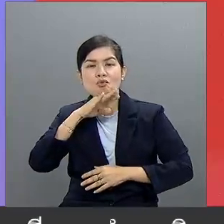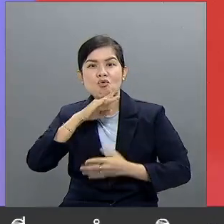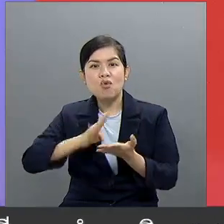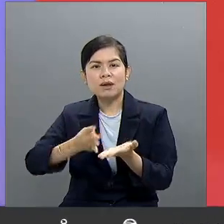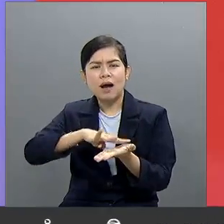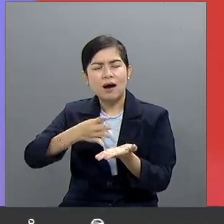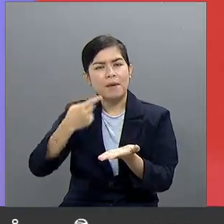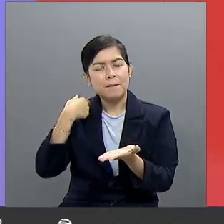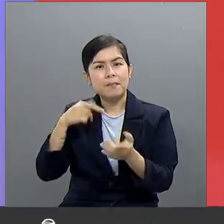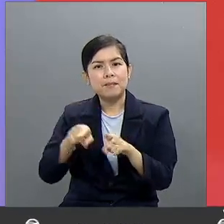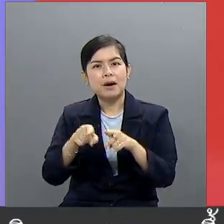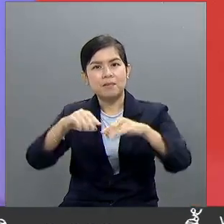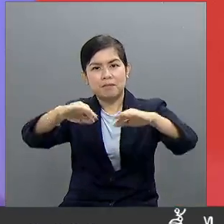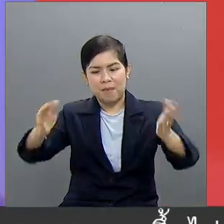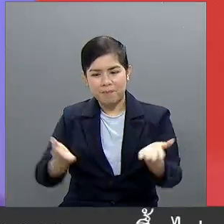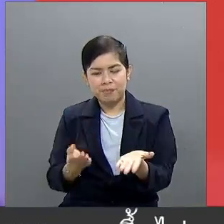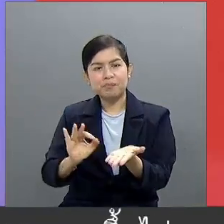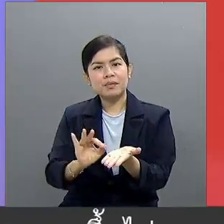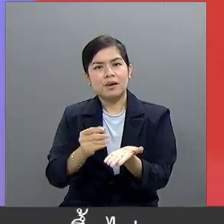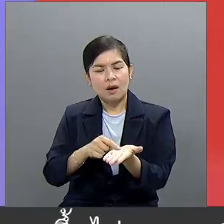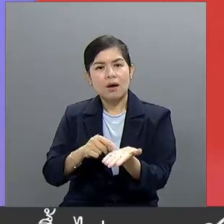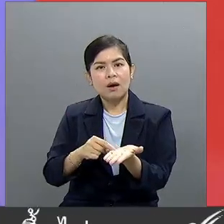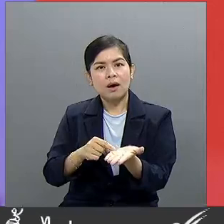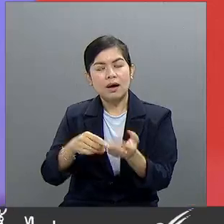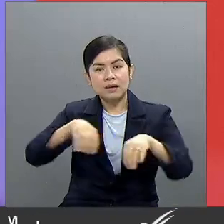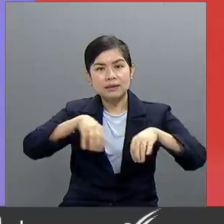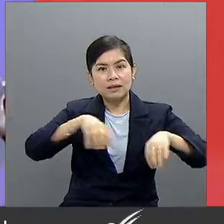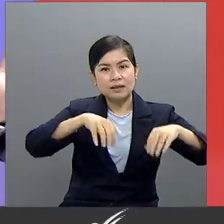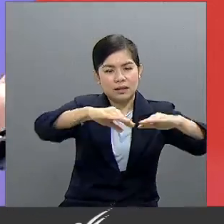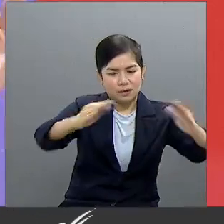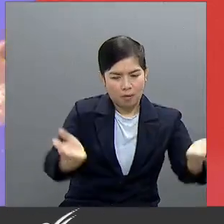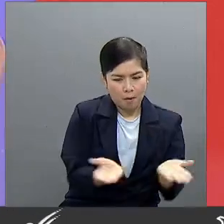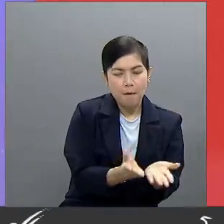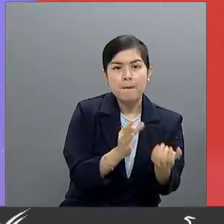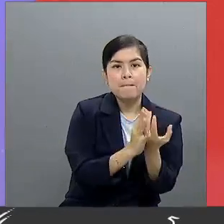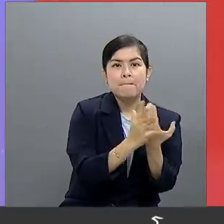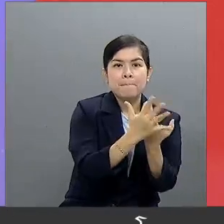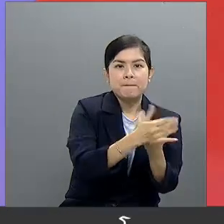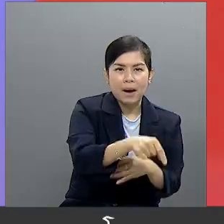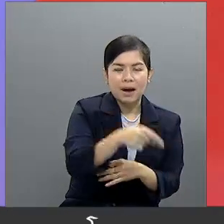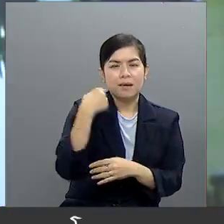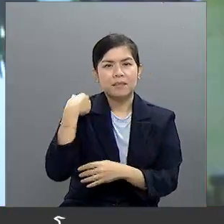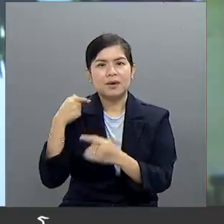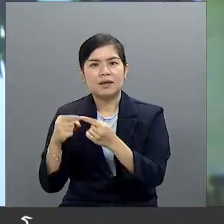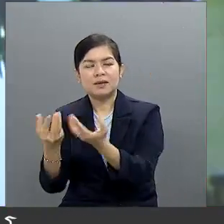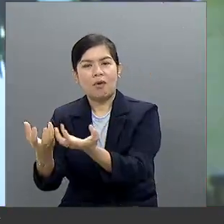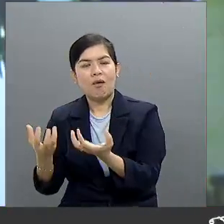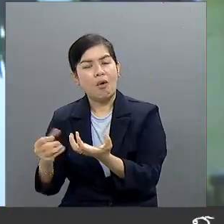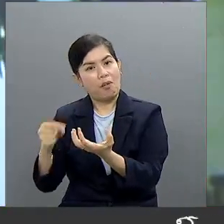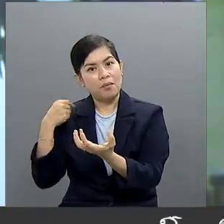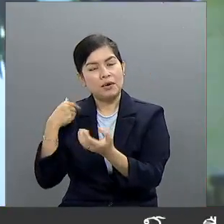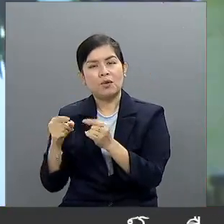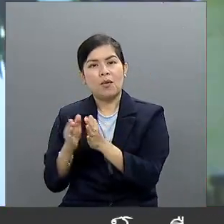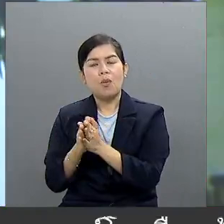ช่าเตาแล้วก็แบบว่ามีแบบจัดเป็นเซตเลยไงแบบผักขึ้น ผักก็เดินไปเอาอีกแล้ว บุฟเฟ่ตัดจากสวนได้เลยแบบน ี้จริงๆเคยมีนะคะ